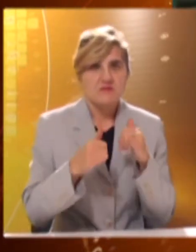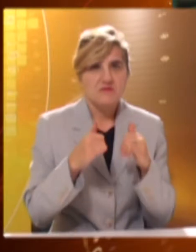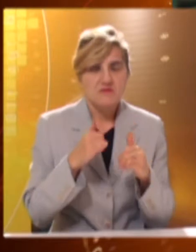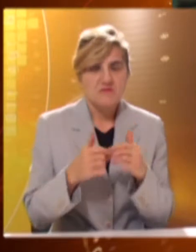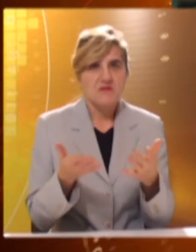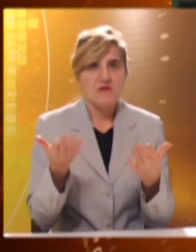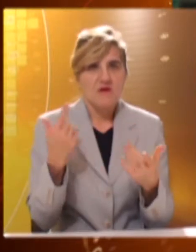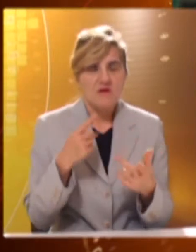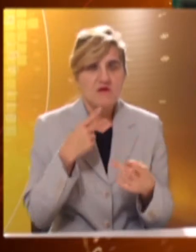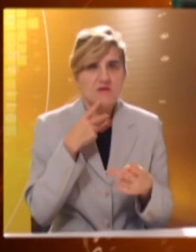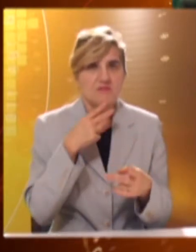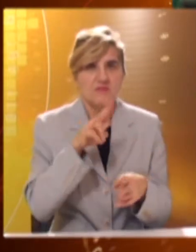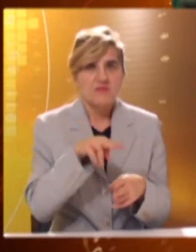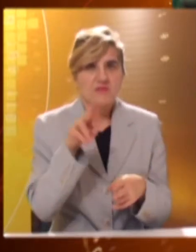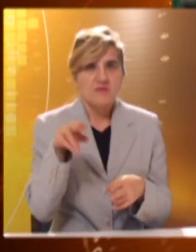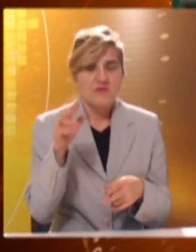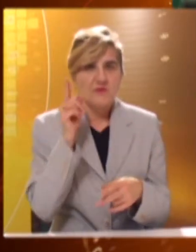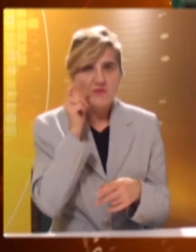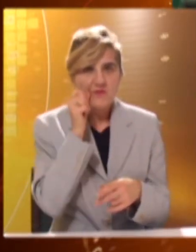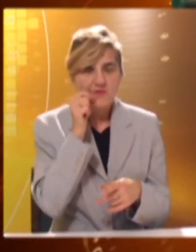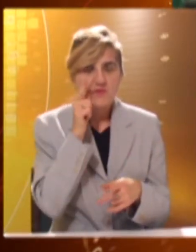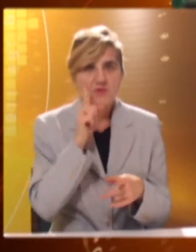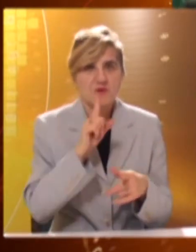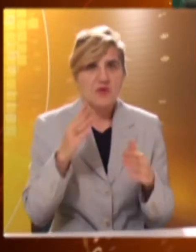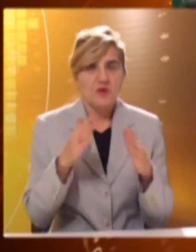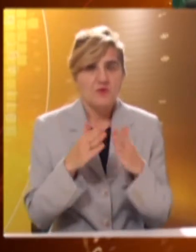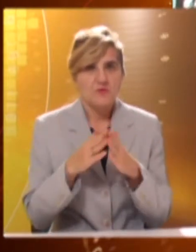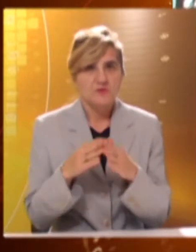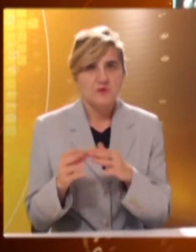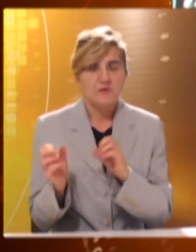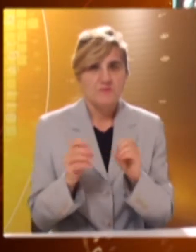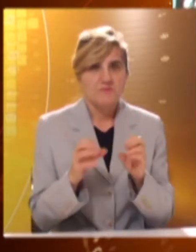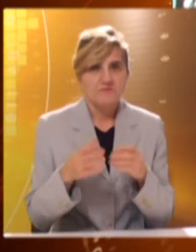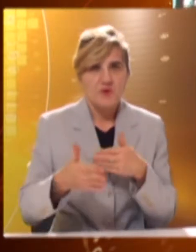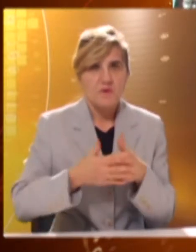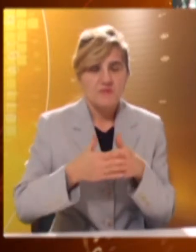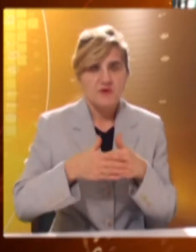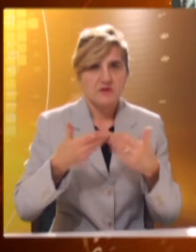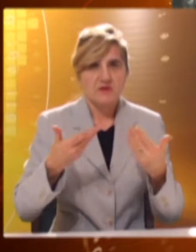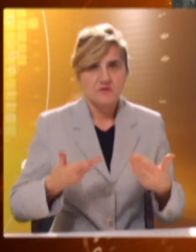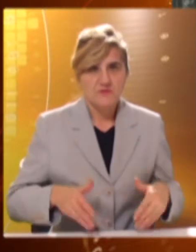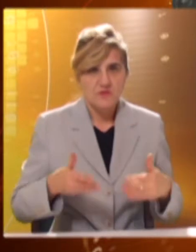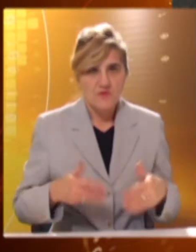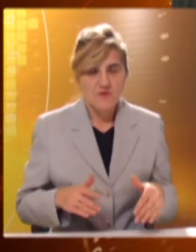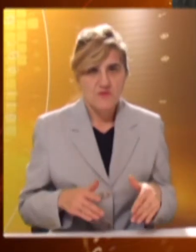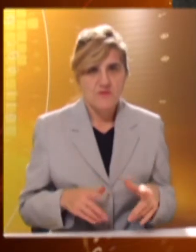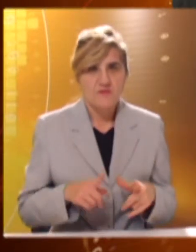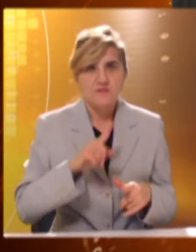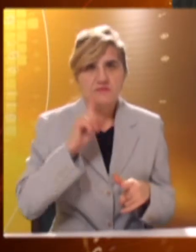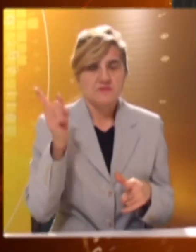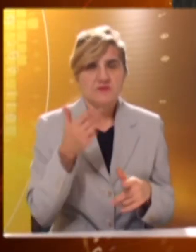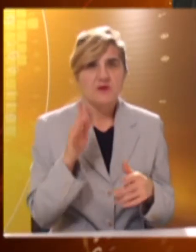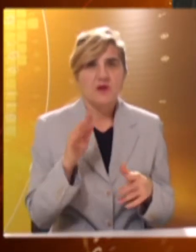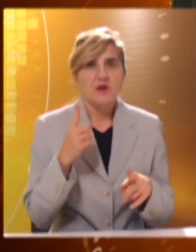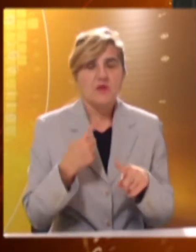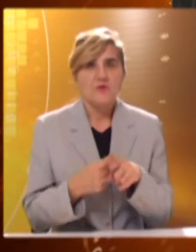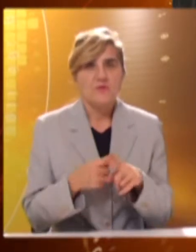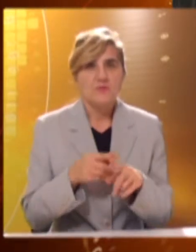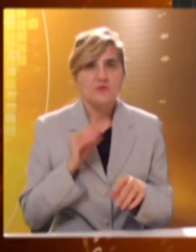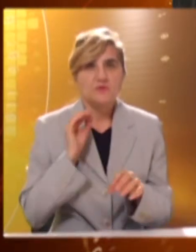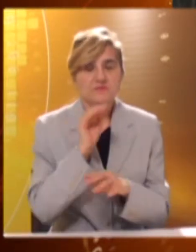tiče se činjenice da neodgovorni pojedinci svoj kućni otpad umjesto kontejner odlažu pored njega. Mesna zajednica Kelebija imala je nekoliko akcija